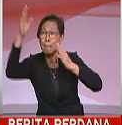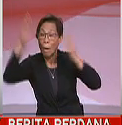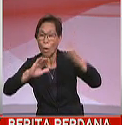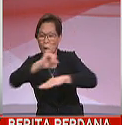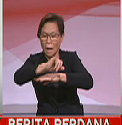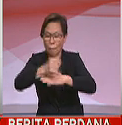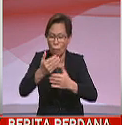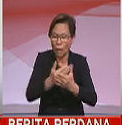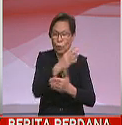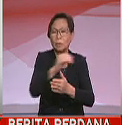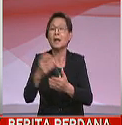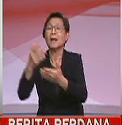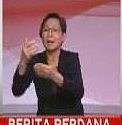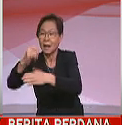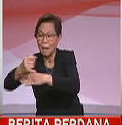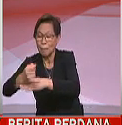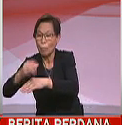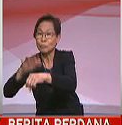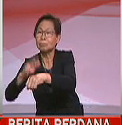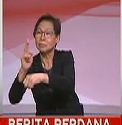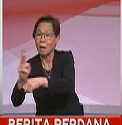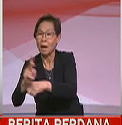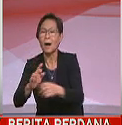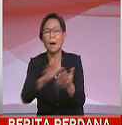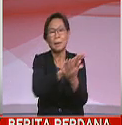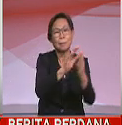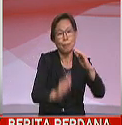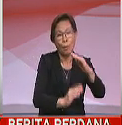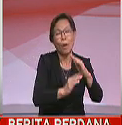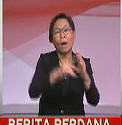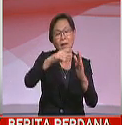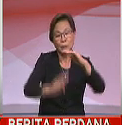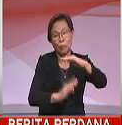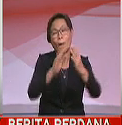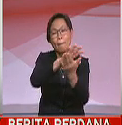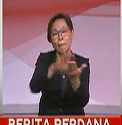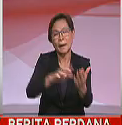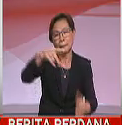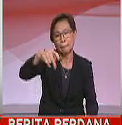import baharu dan import terpakai di bawah pelan jana semula ekonomi negara penjana.